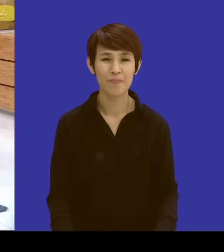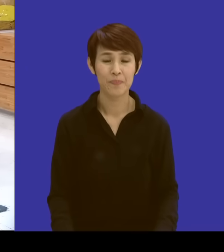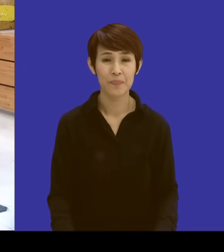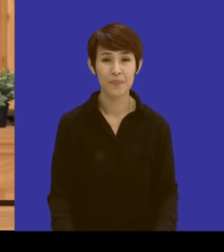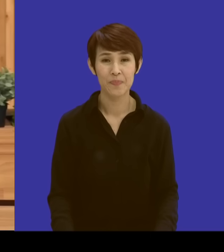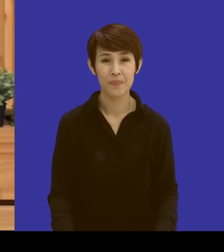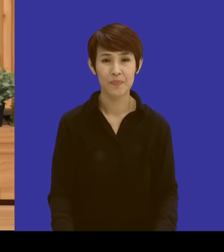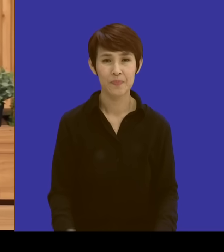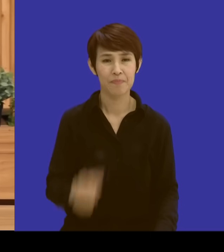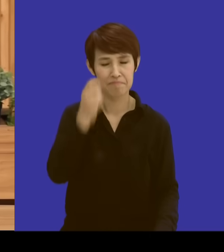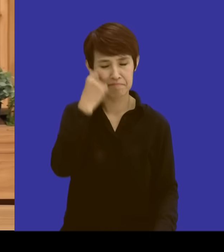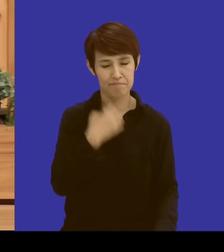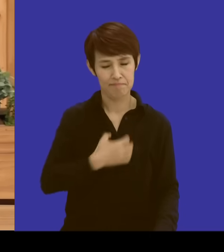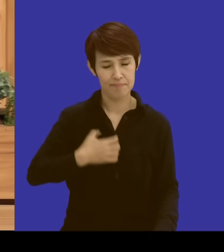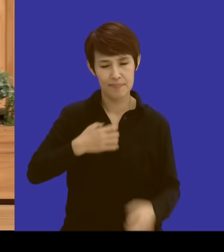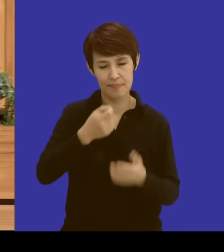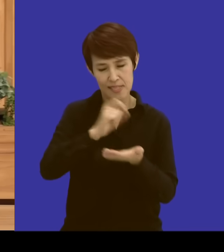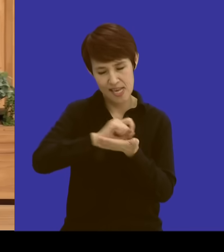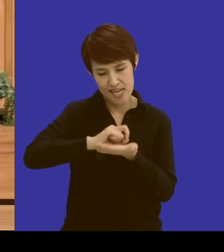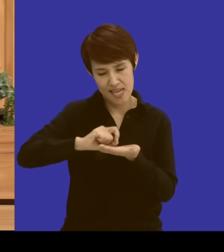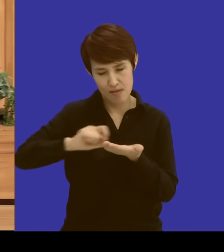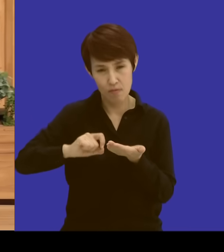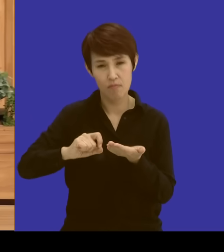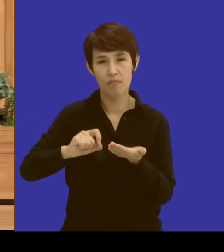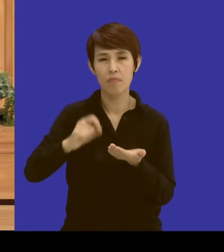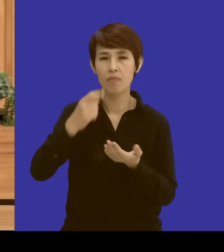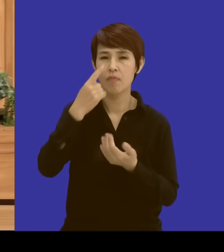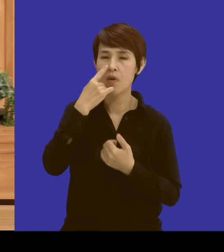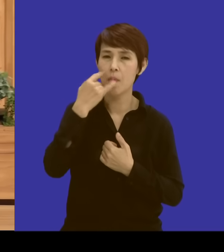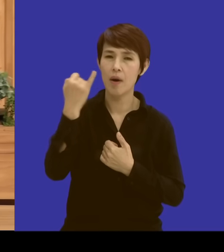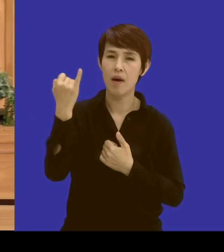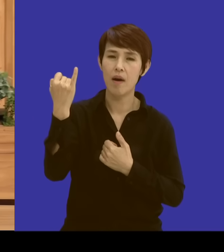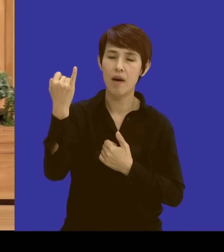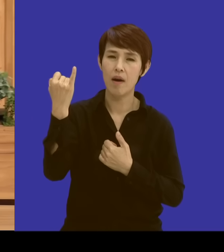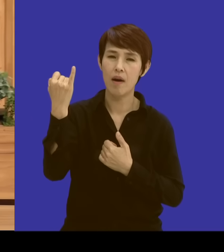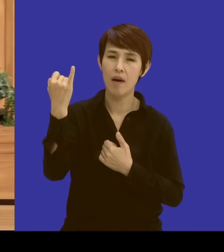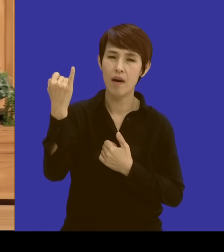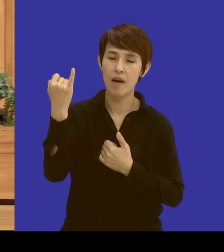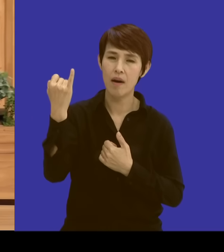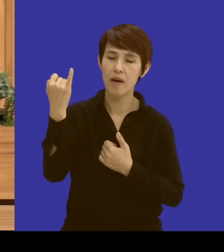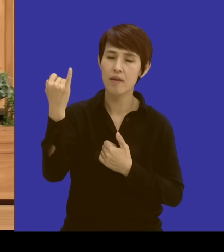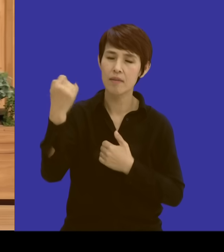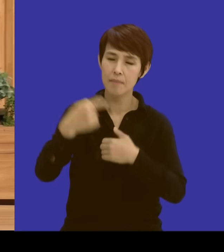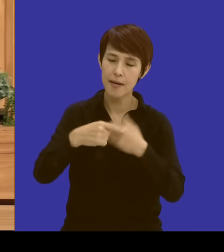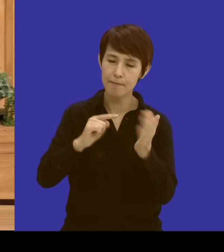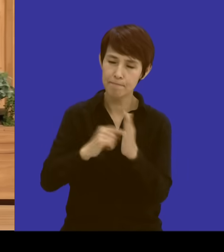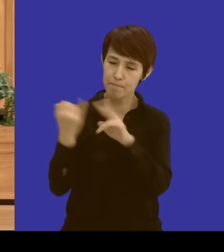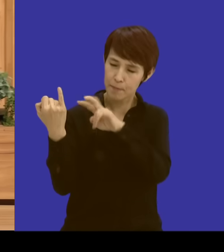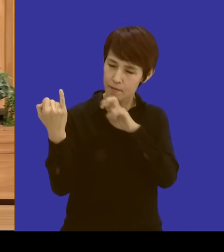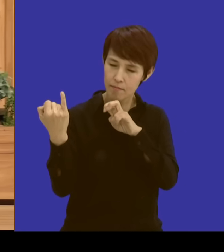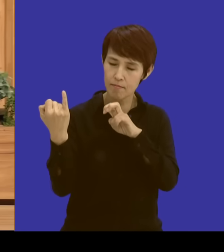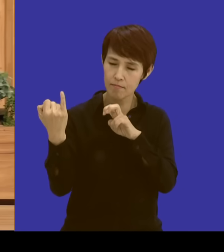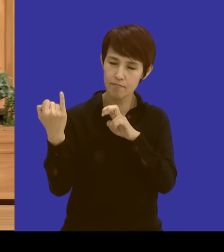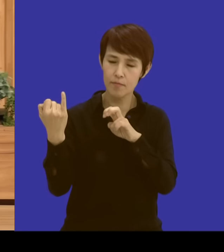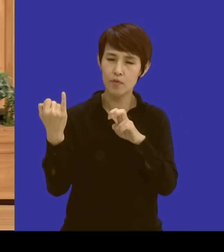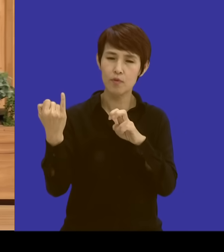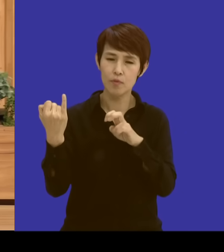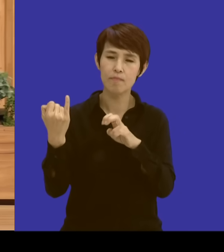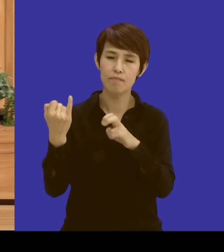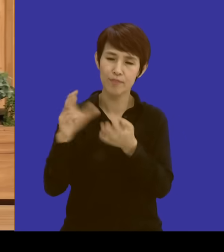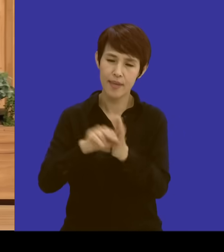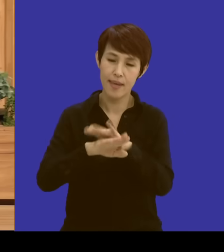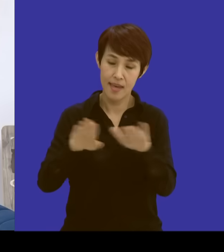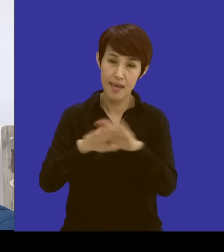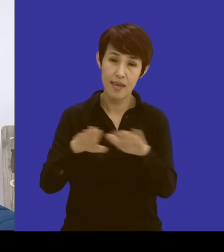그냥 어때요? 애돌기 쓰고 이제 어머니를 내 마음에서도 이제 떠나 보내면서 네, 그 어머니가 매일 나를 위해서 기도하셨을